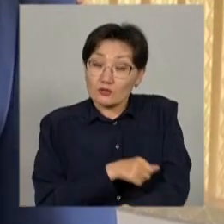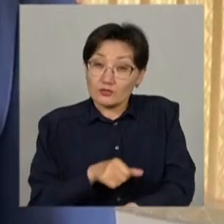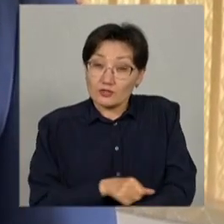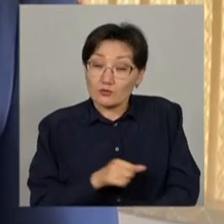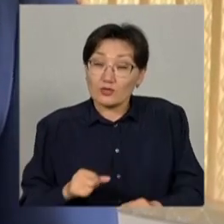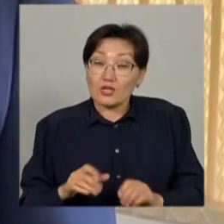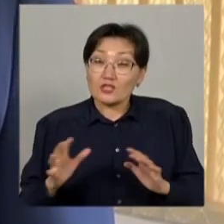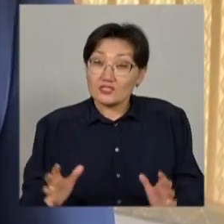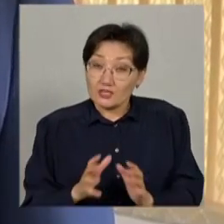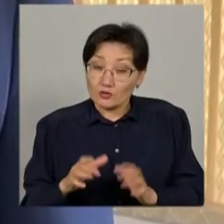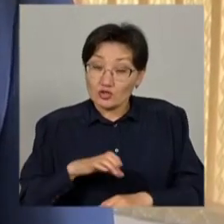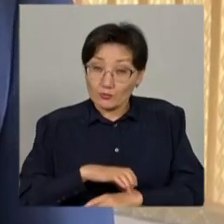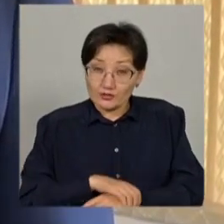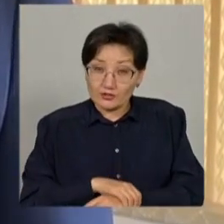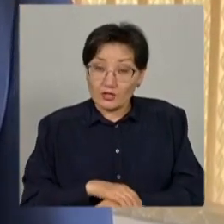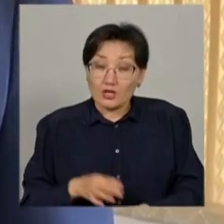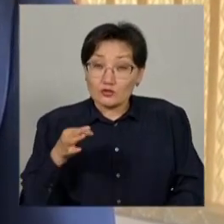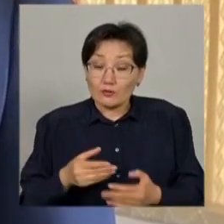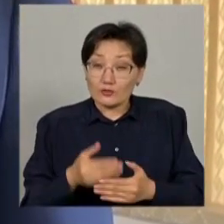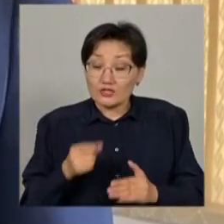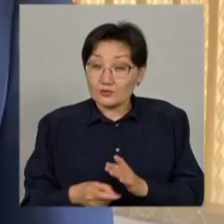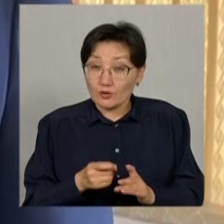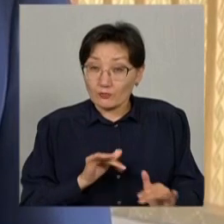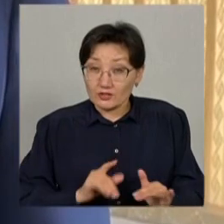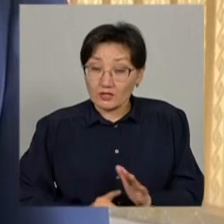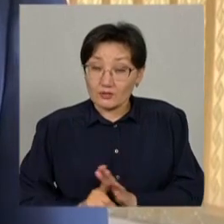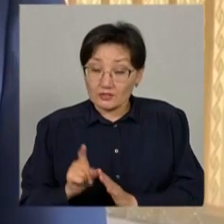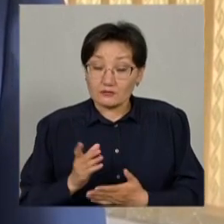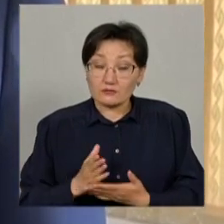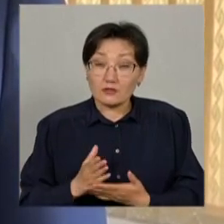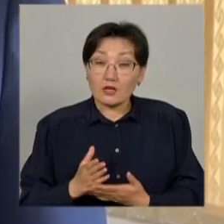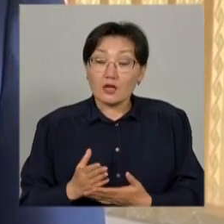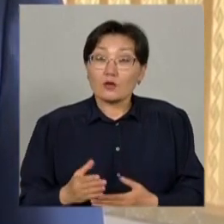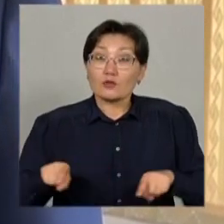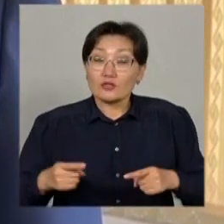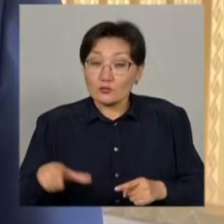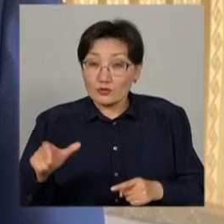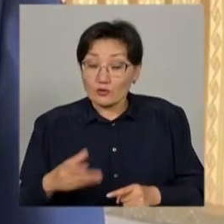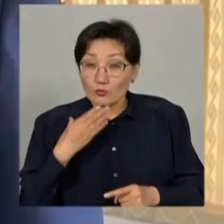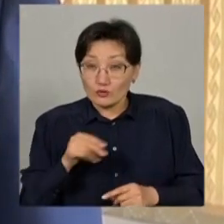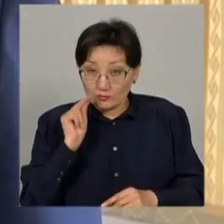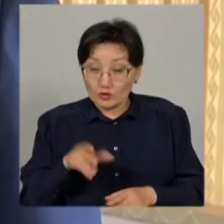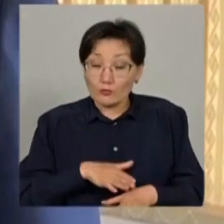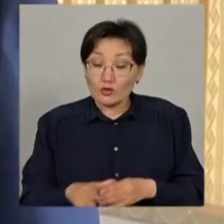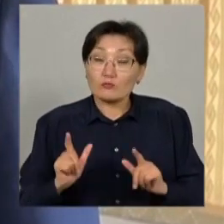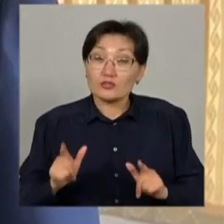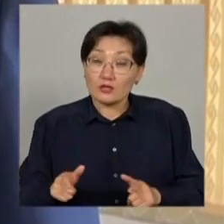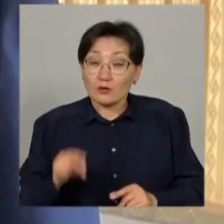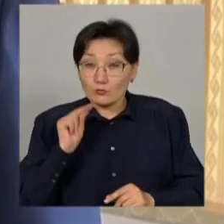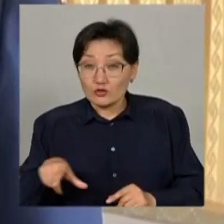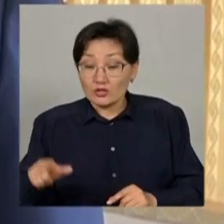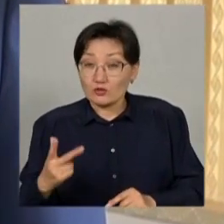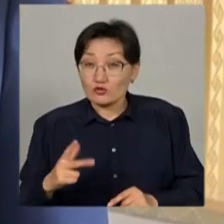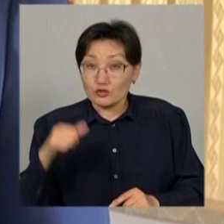құралдарын заңсыз сақтау дерегі бойынша сотқа дейінгі тергеп-тексеру амалдары басталды. Ұсталған адам өз кінәсін толық мойындады. Күдіктіге